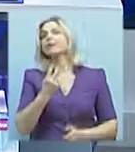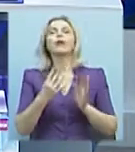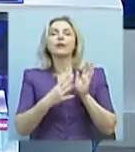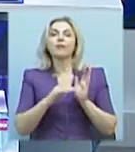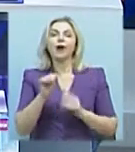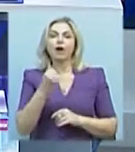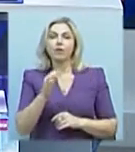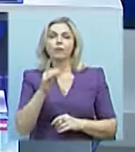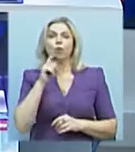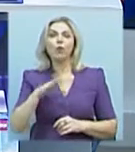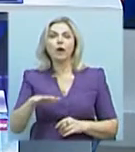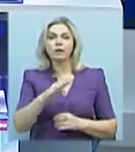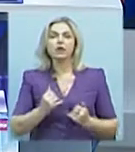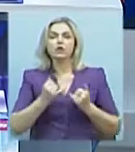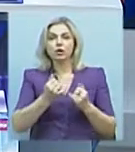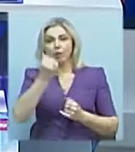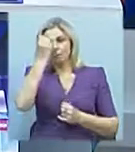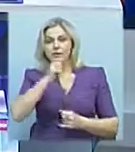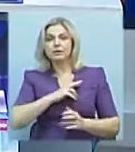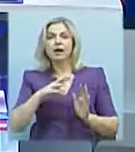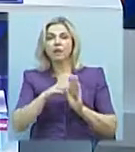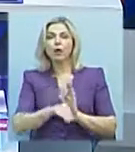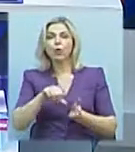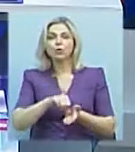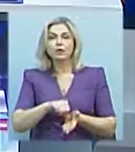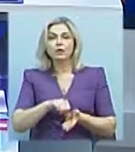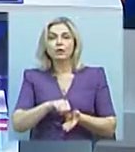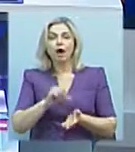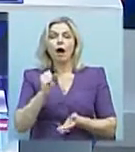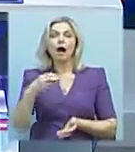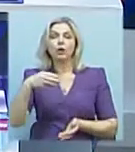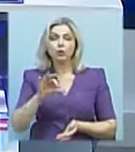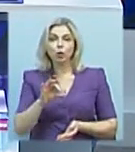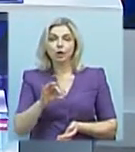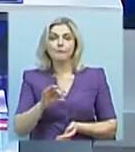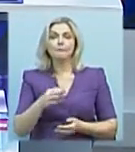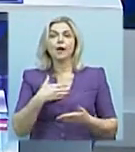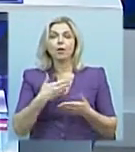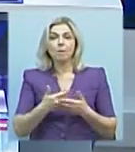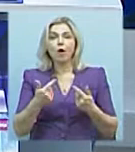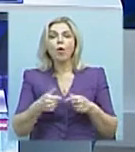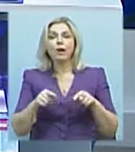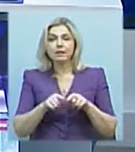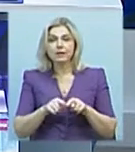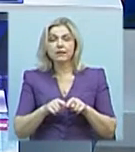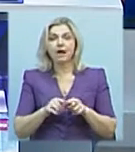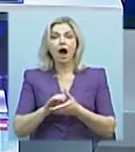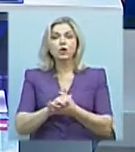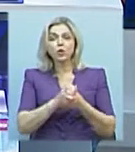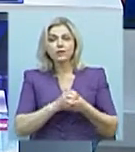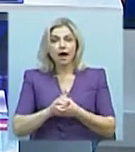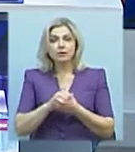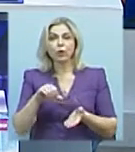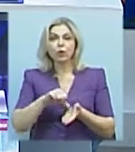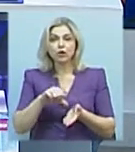29 серпня в Україні вшановують пам'ять загиблих учасників антитерористичної операції. Громадська організація «Асоціація